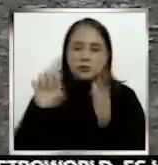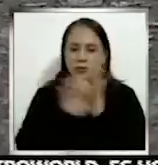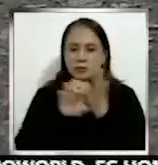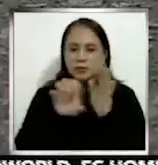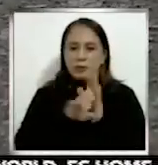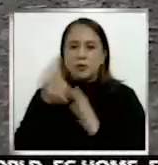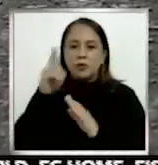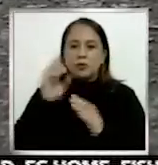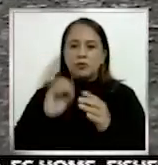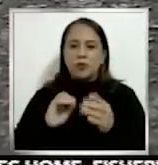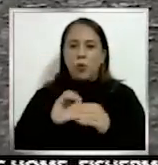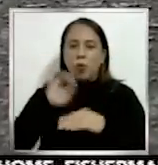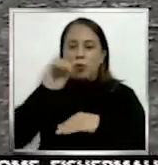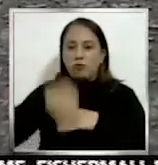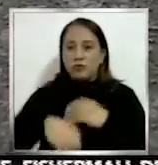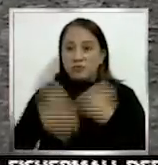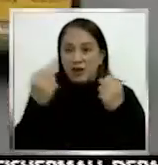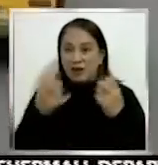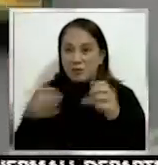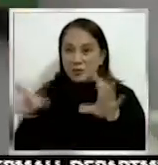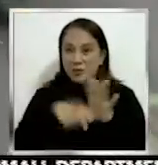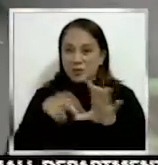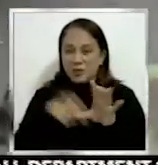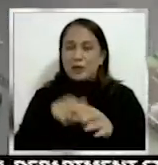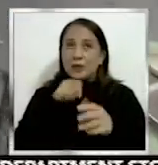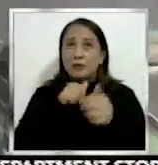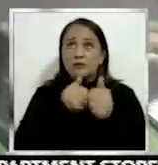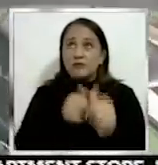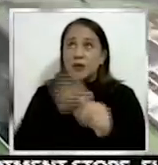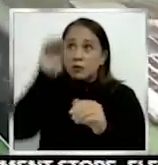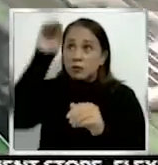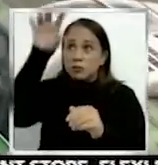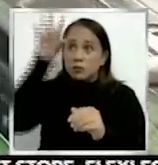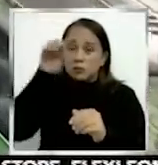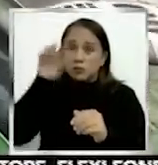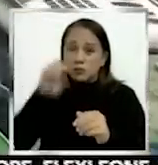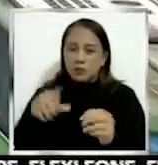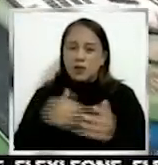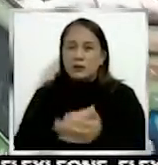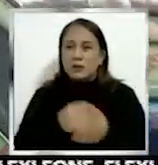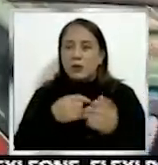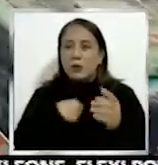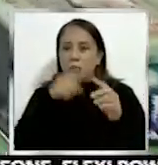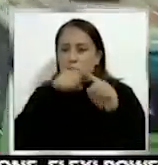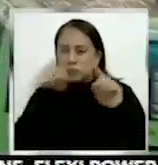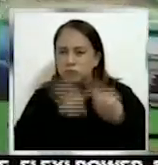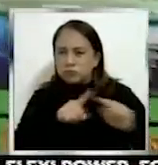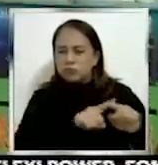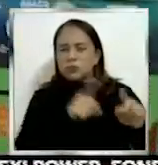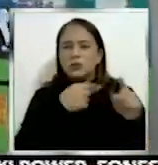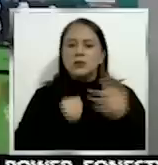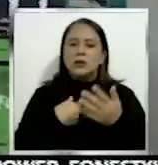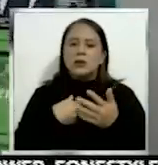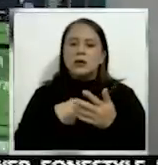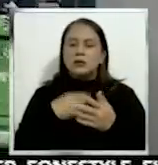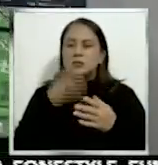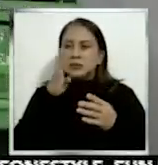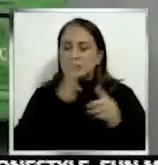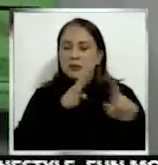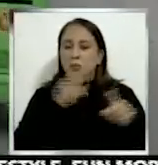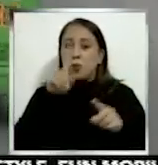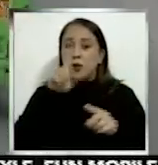overloading, hindi pagsunod sa traffic signs at mga depekto sa accessories ng sasakyan, ang dating 150 pesos na